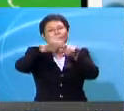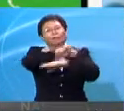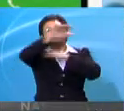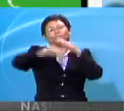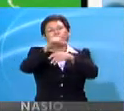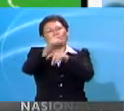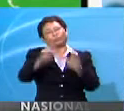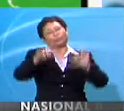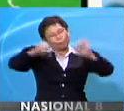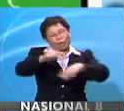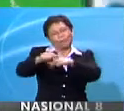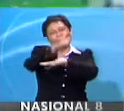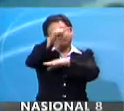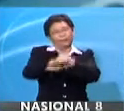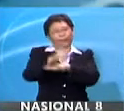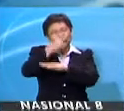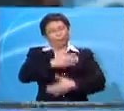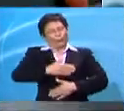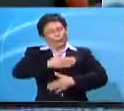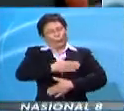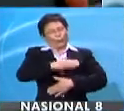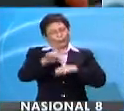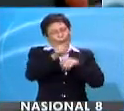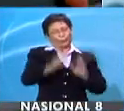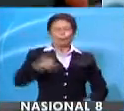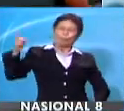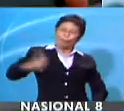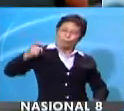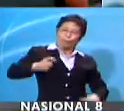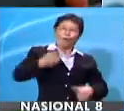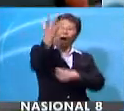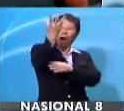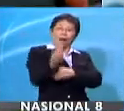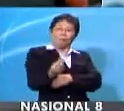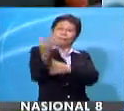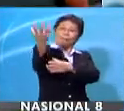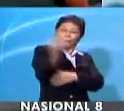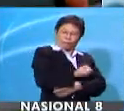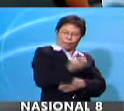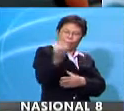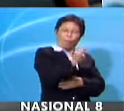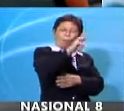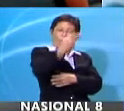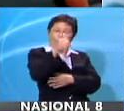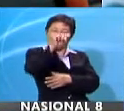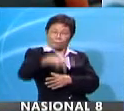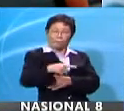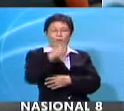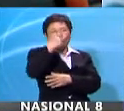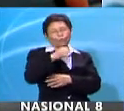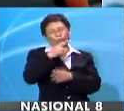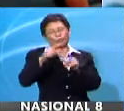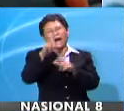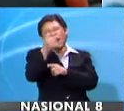semua pengguna. Untuk menikmatinya, pengguna hanya perlu memuat turun aplikasi terkini WhatsApp untuk Android